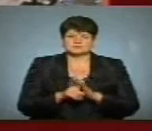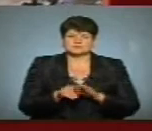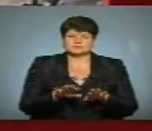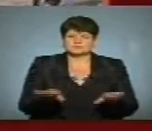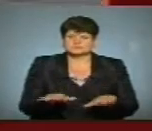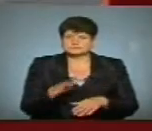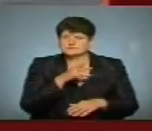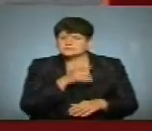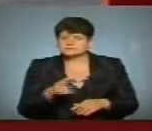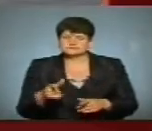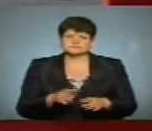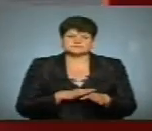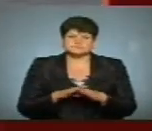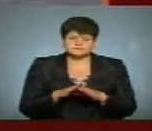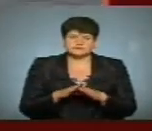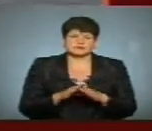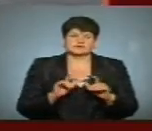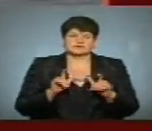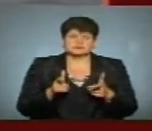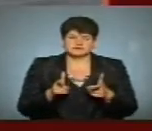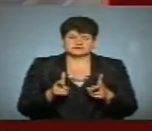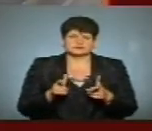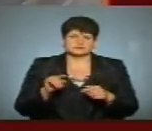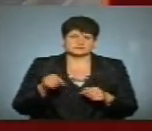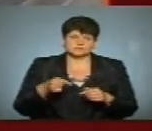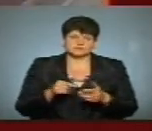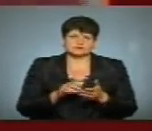Чи дотримуються карантинних вимог на пляжі Циганка?